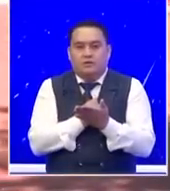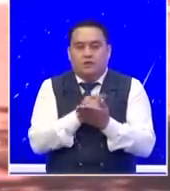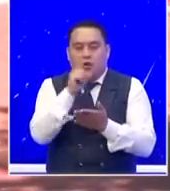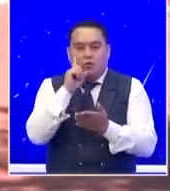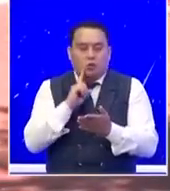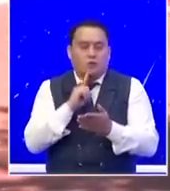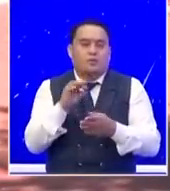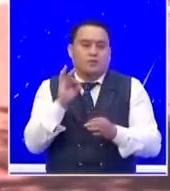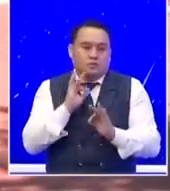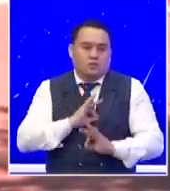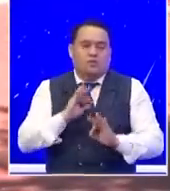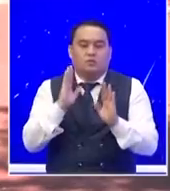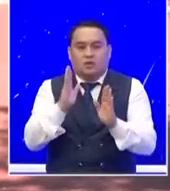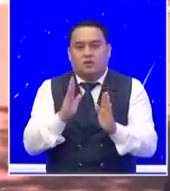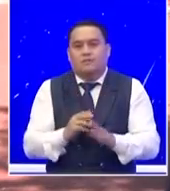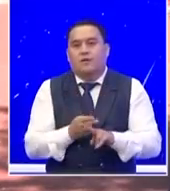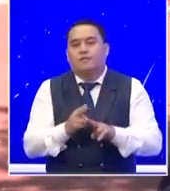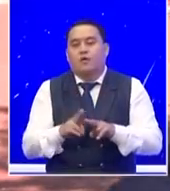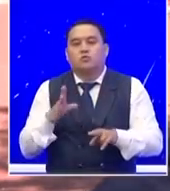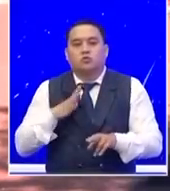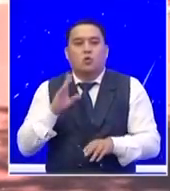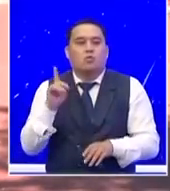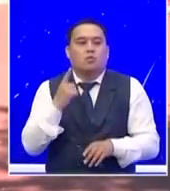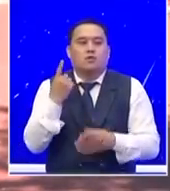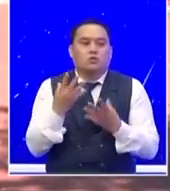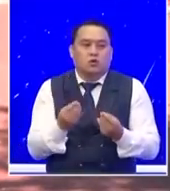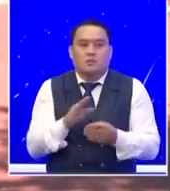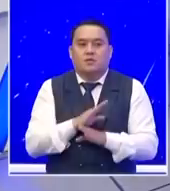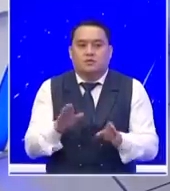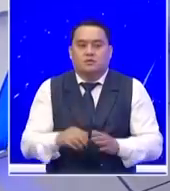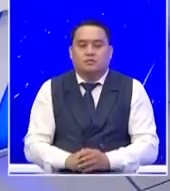уақытты пайдаланса дұрыс болар еді. Себебі бұл бір күндік емес.